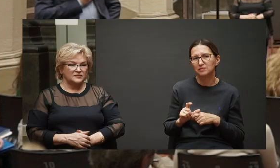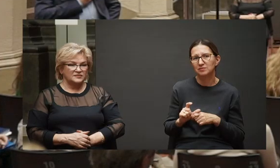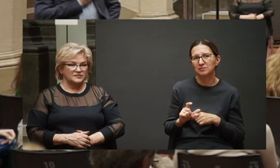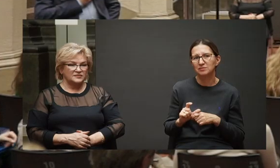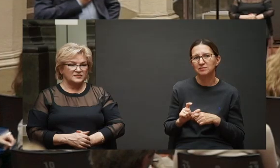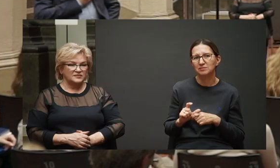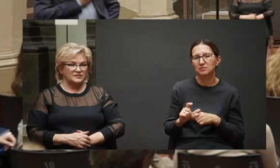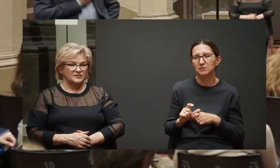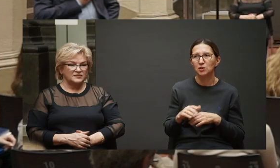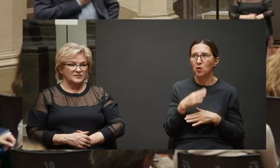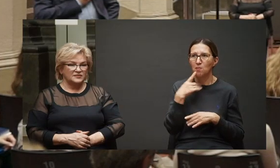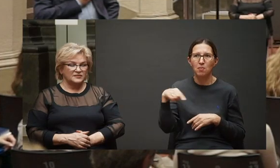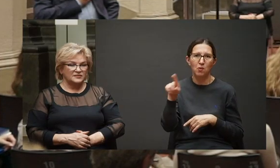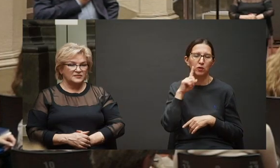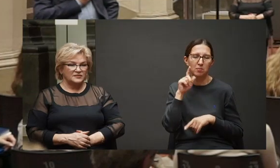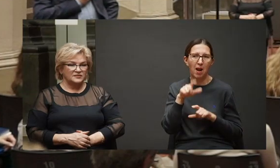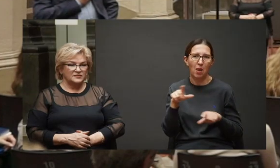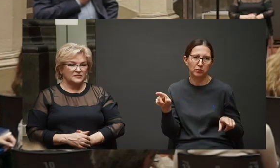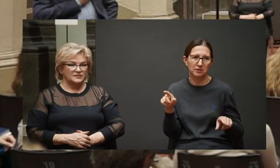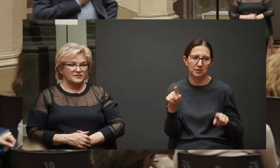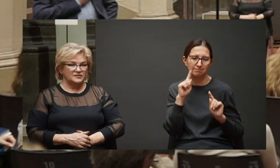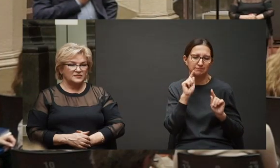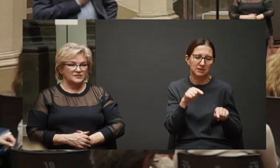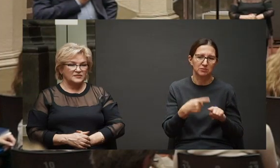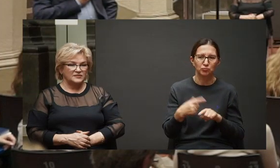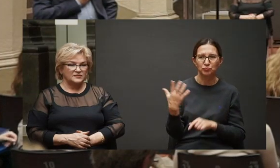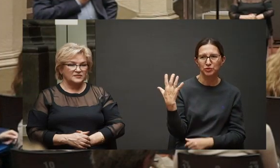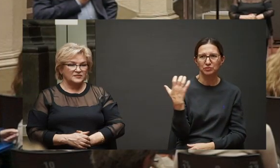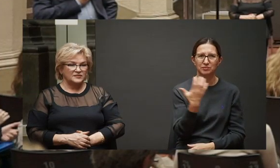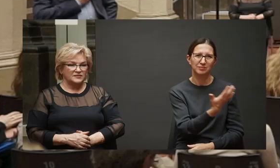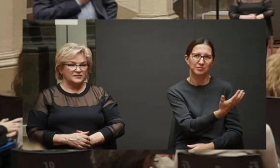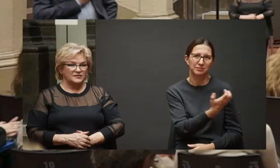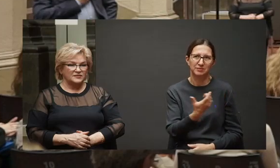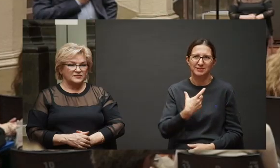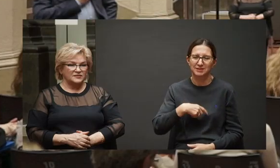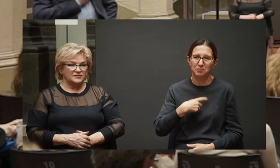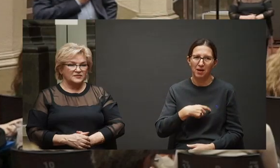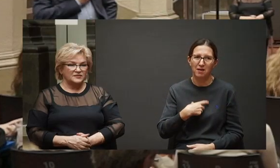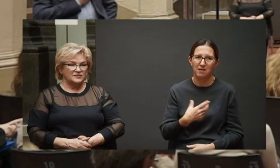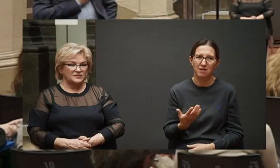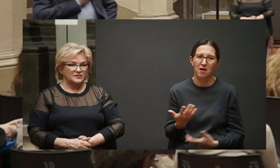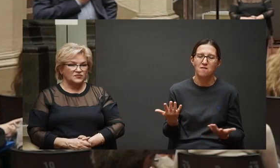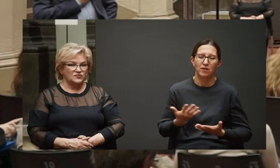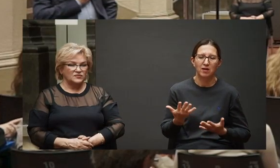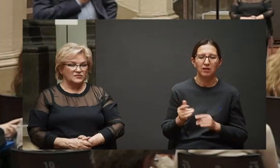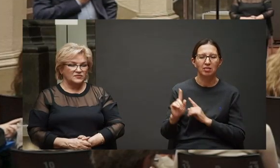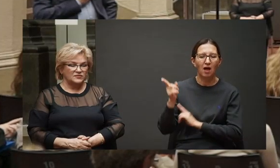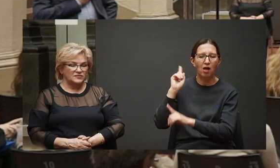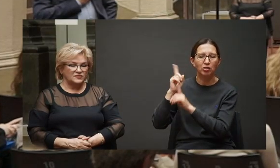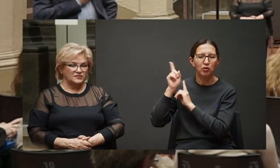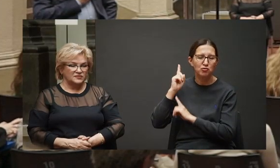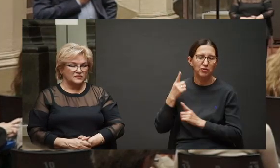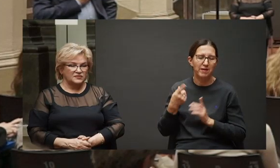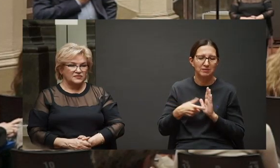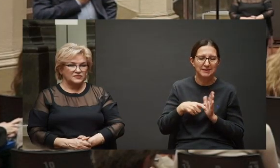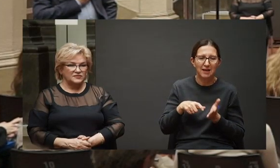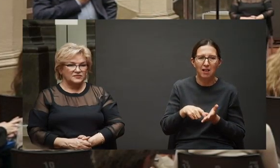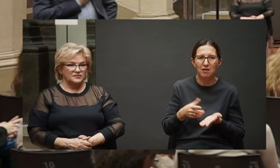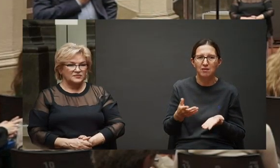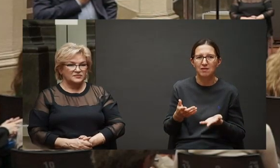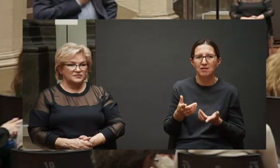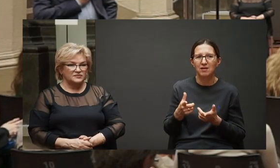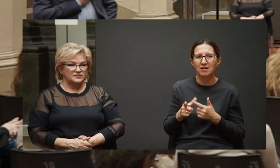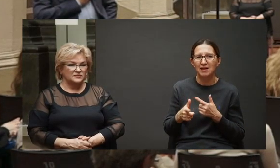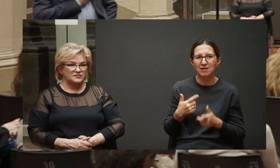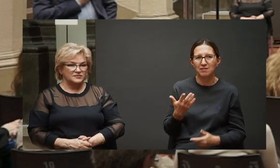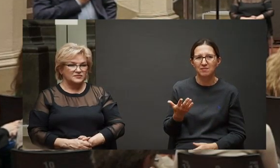в интересе людей молодых фотографироваться в каких-то античных залах или